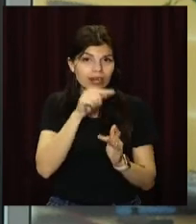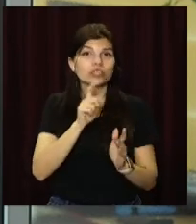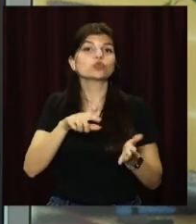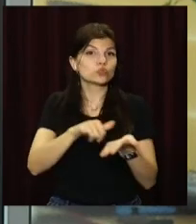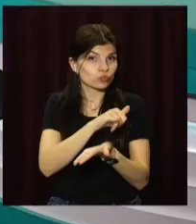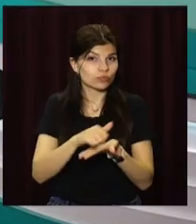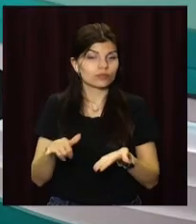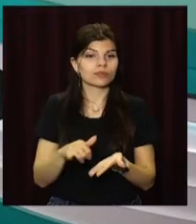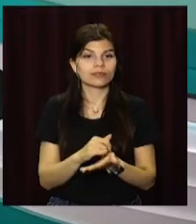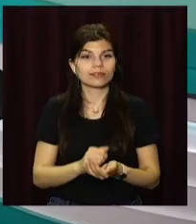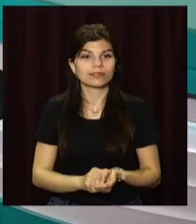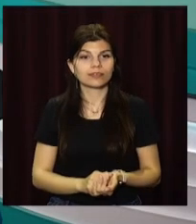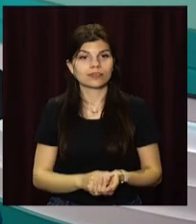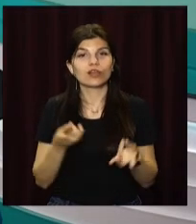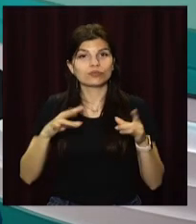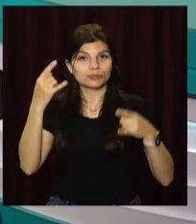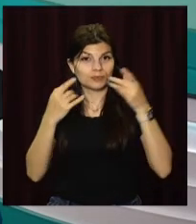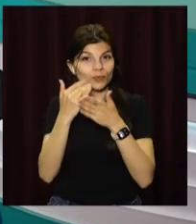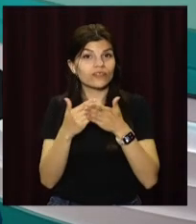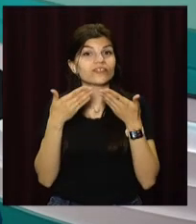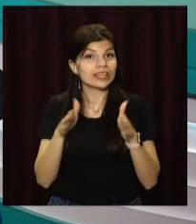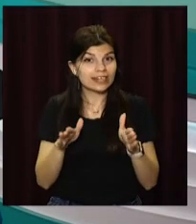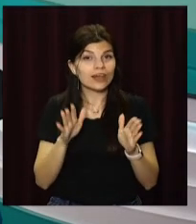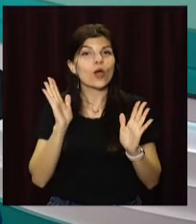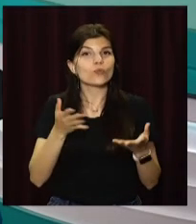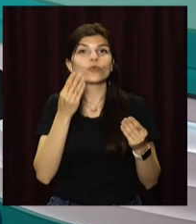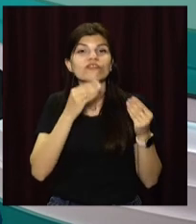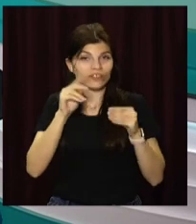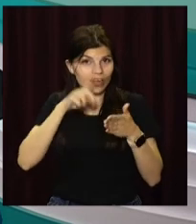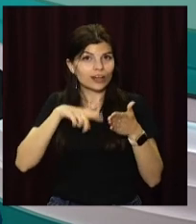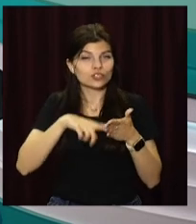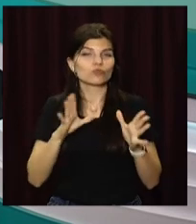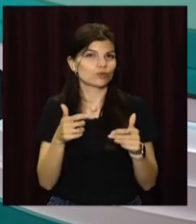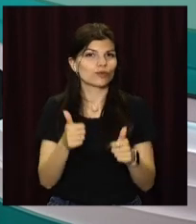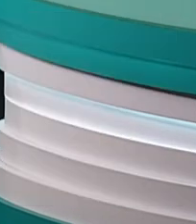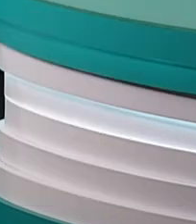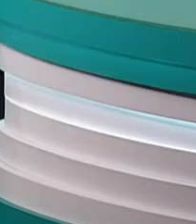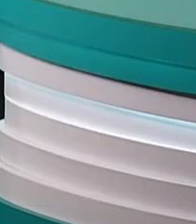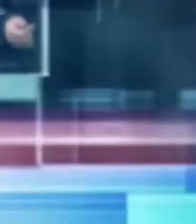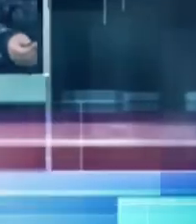нашому YouTube-каналі. Залишайтесь відкритим, вірте в краще і все буде добре.